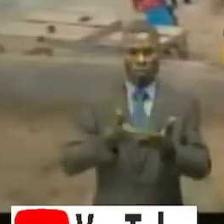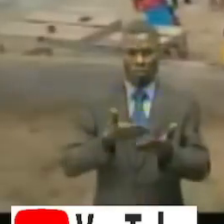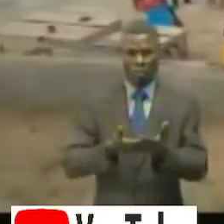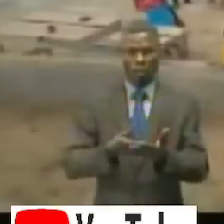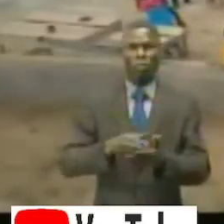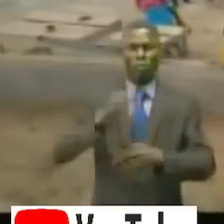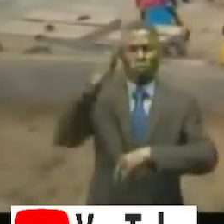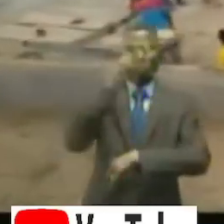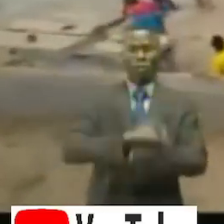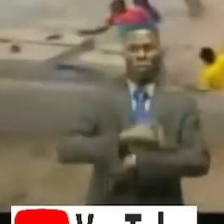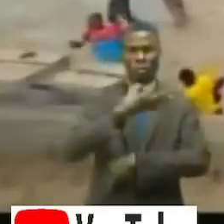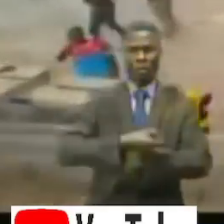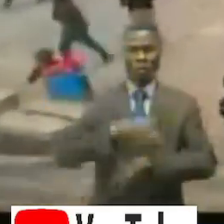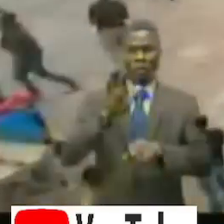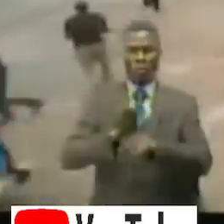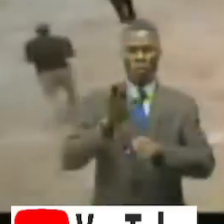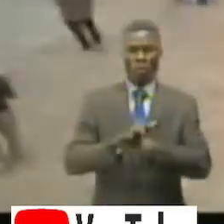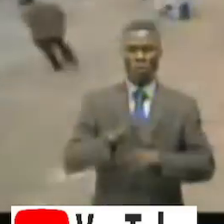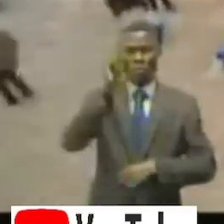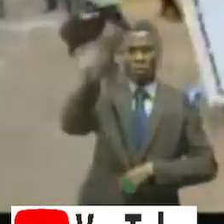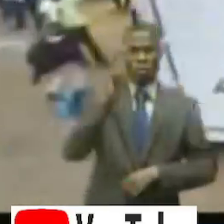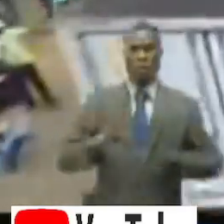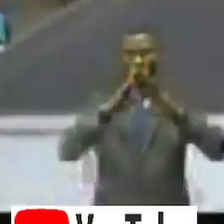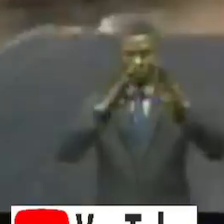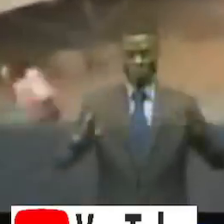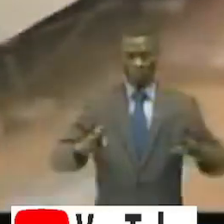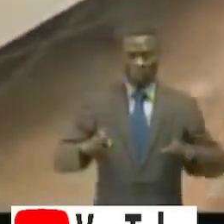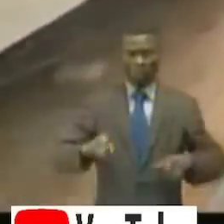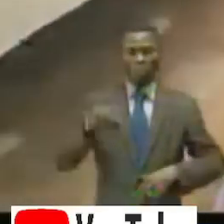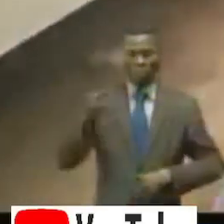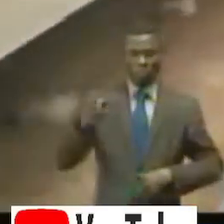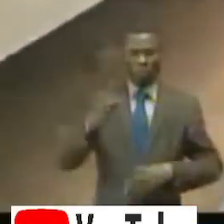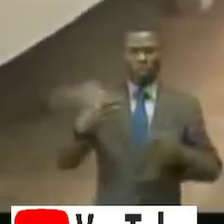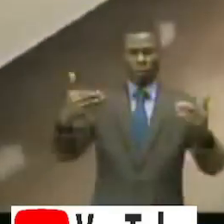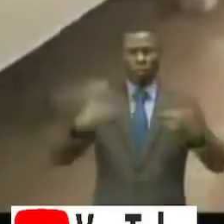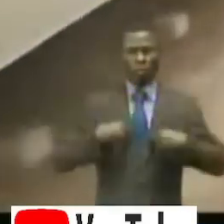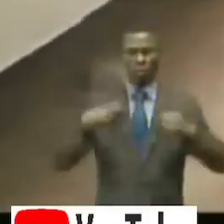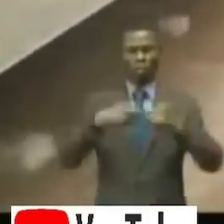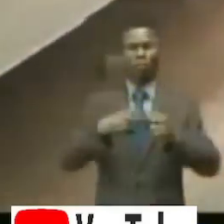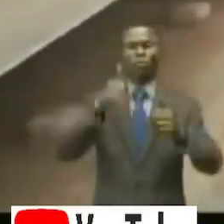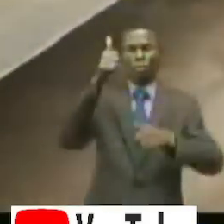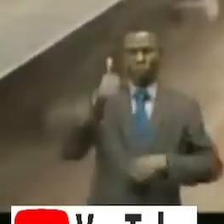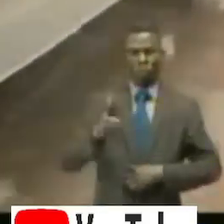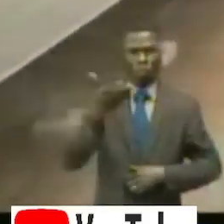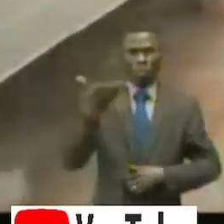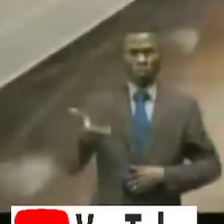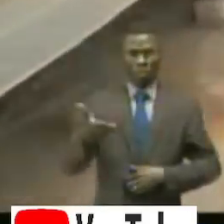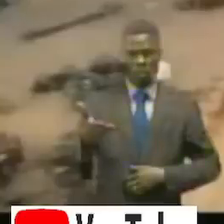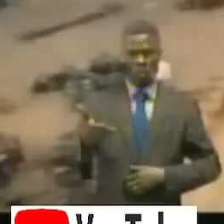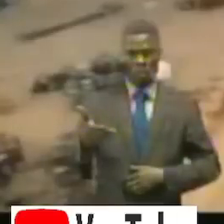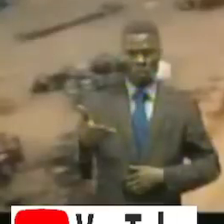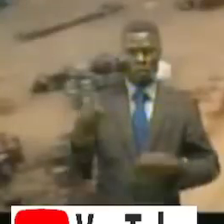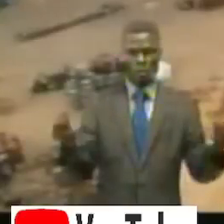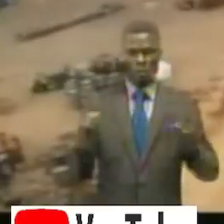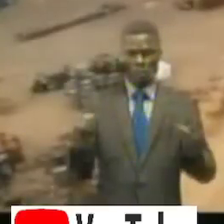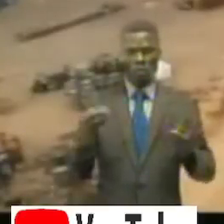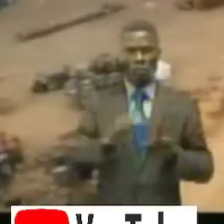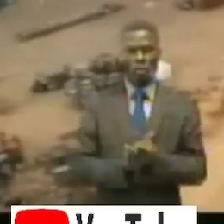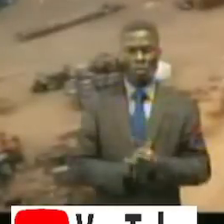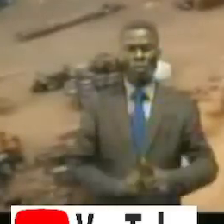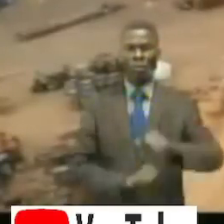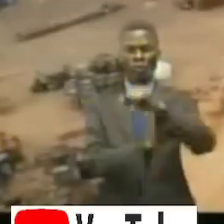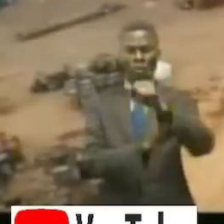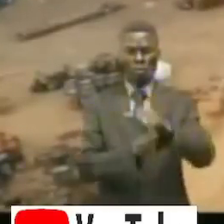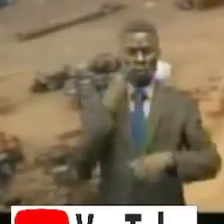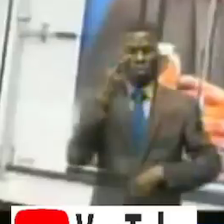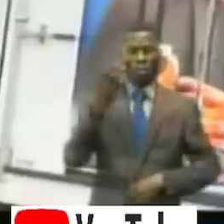de Lufu, ainsi que plus de 200 maisons de Songololo, compte 1,5 MW. Ayant la volonté d'accompagner la vision